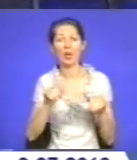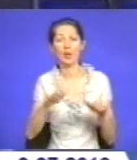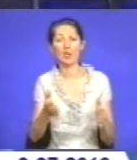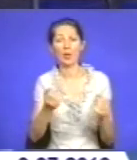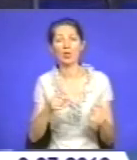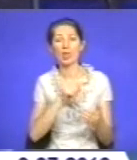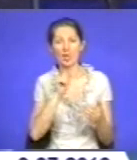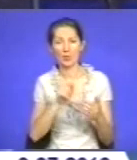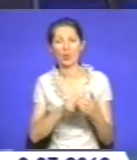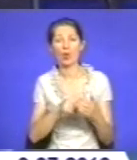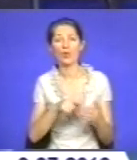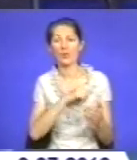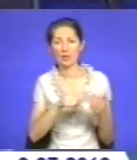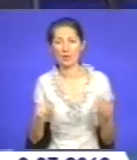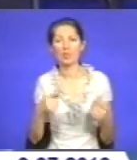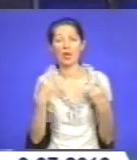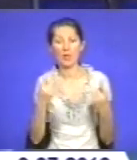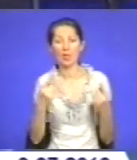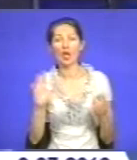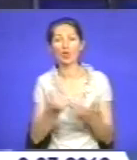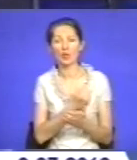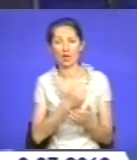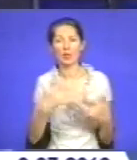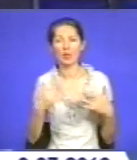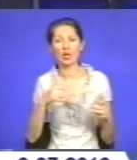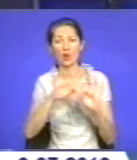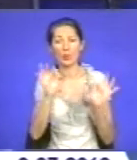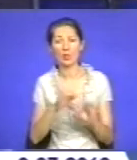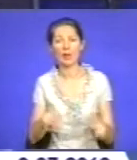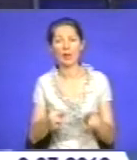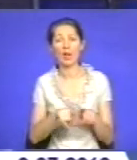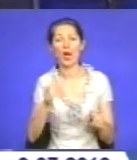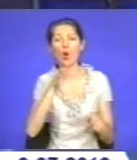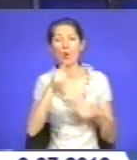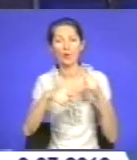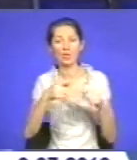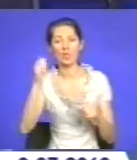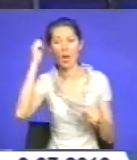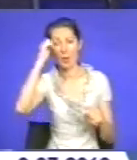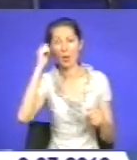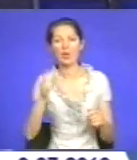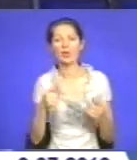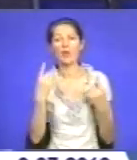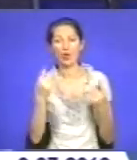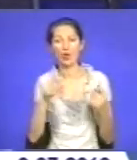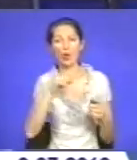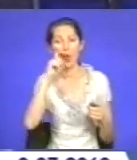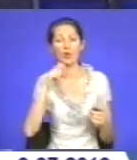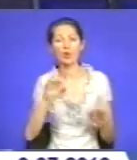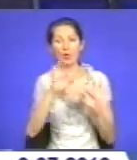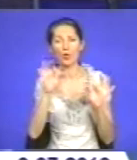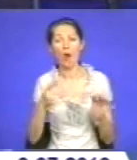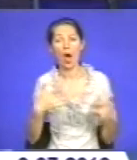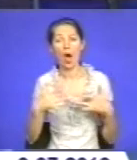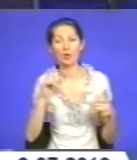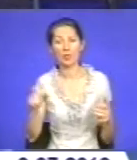творчих досягнень у справі театрального мистецтва та увічнення пам'яті видатного українського митця Богдана Ступки. Глава держави доручив